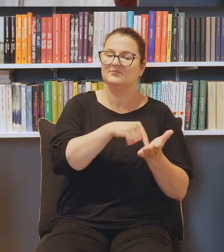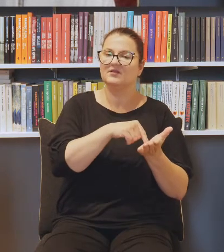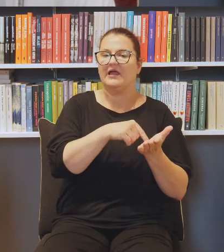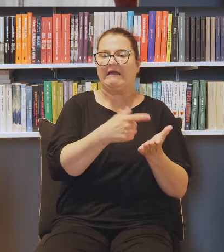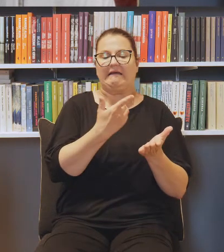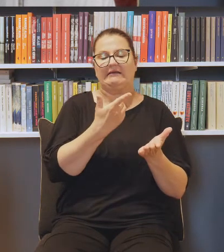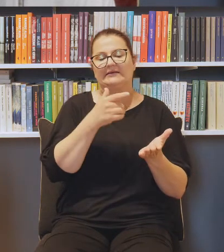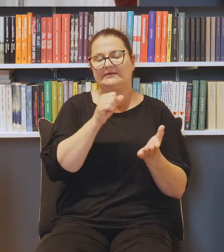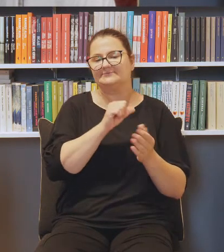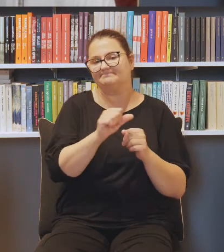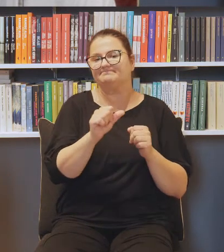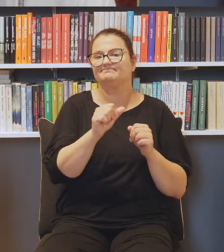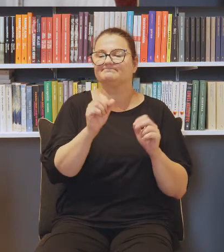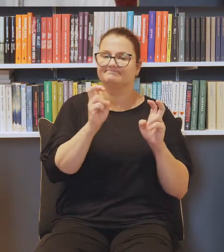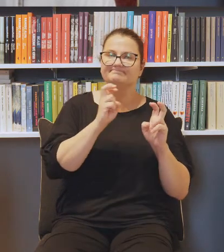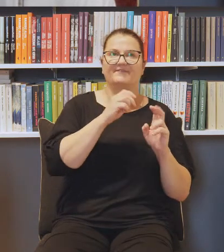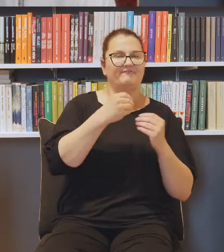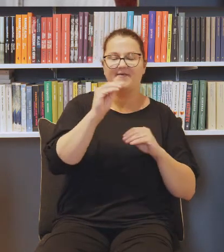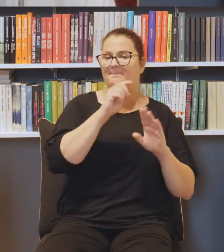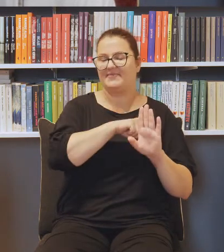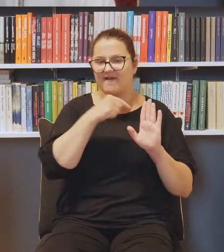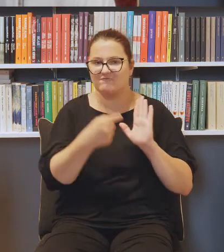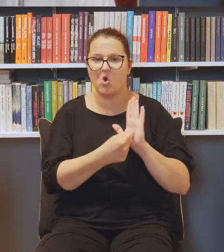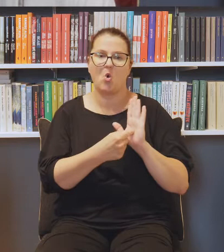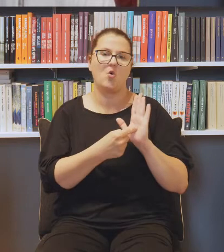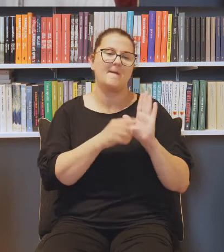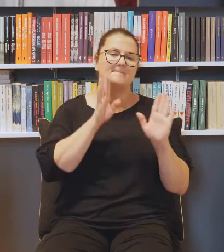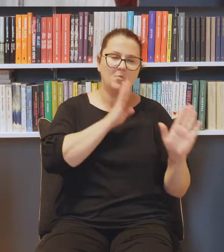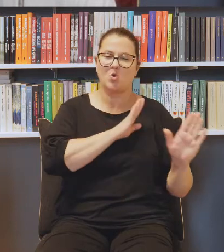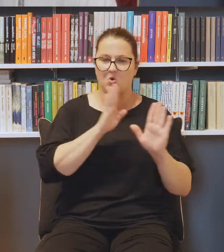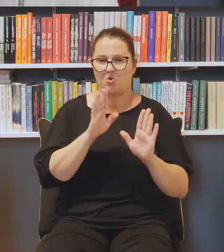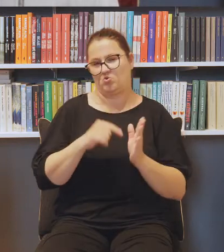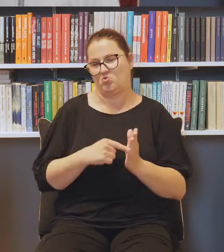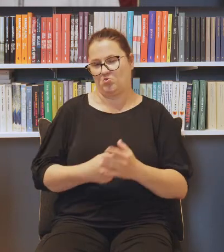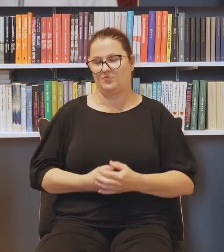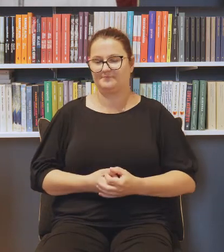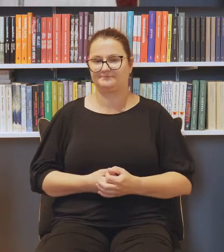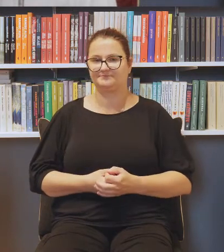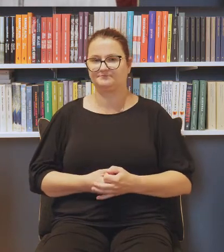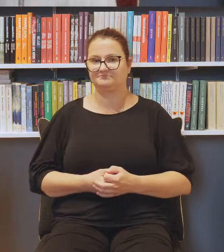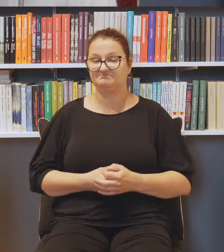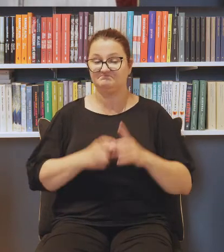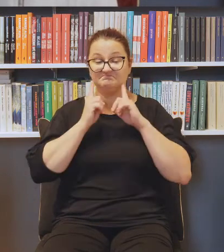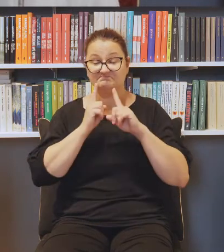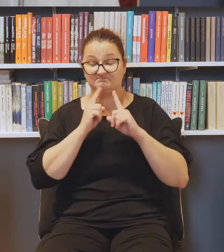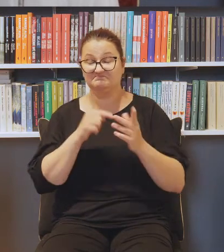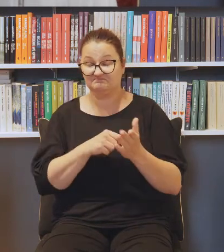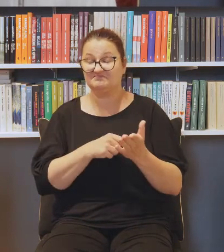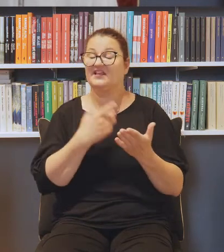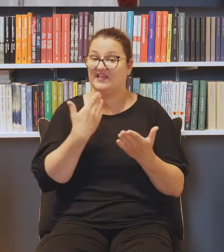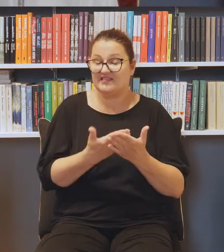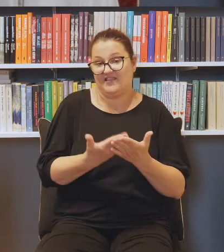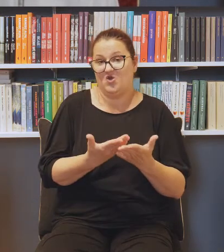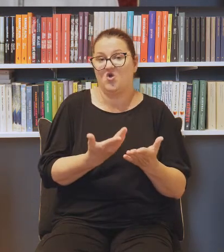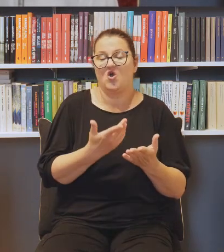Może powiedziałbym taka, operuje właśnie metaforą, taką formą przypowieści, coś takiego. I rzeczywiście dlatego też